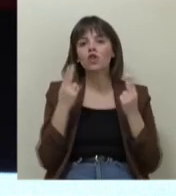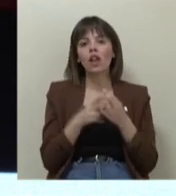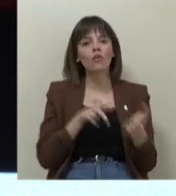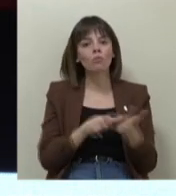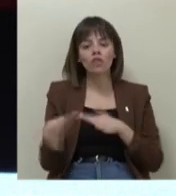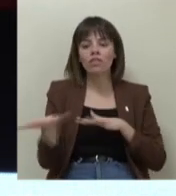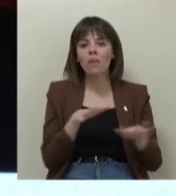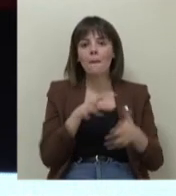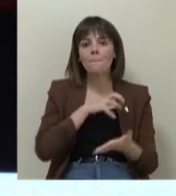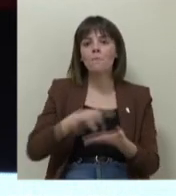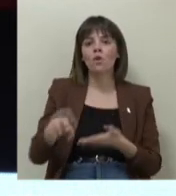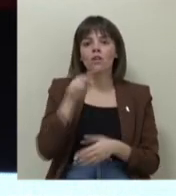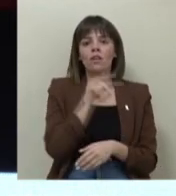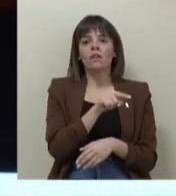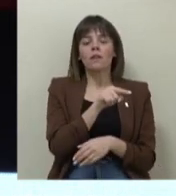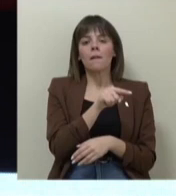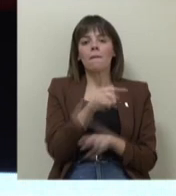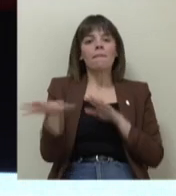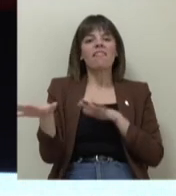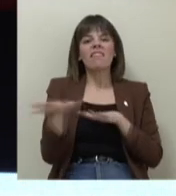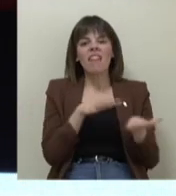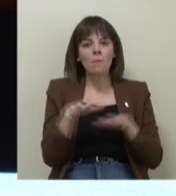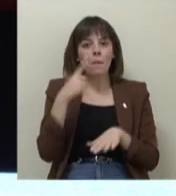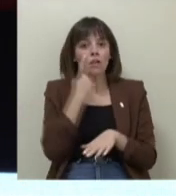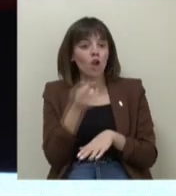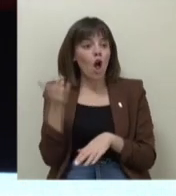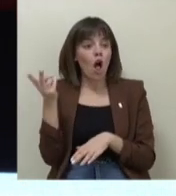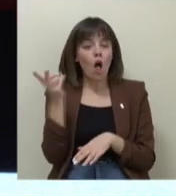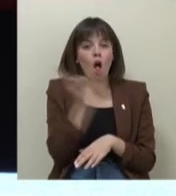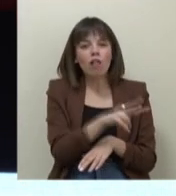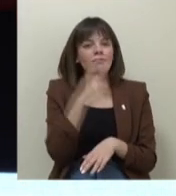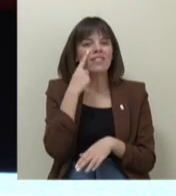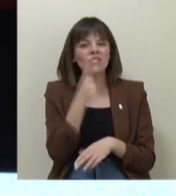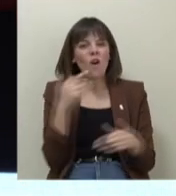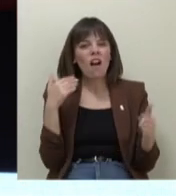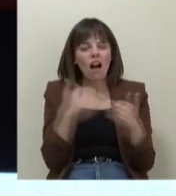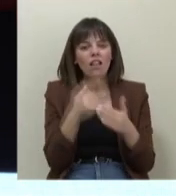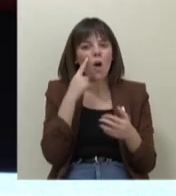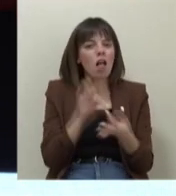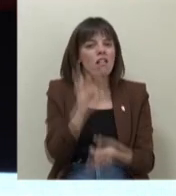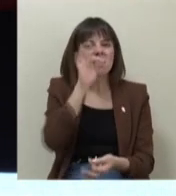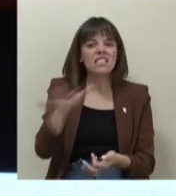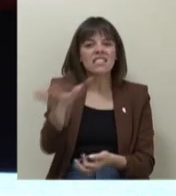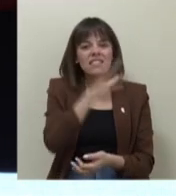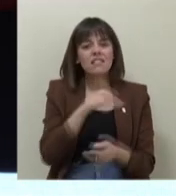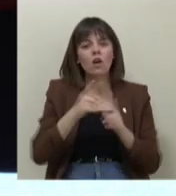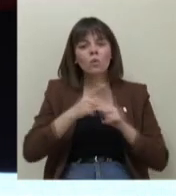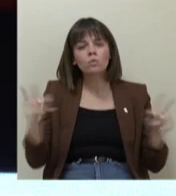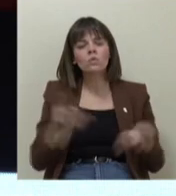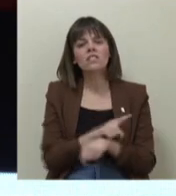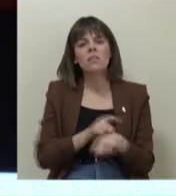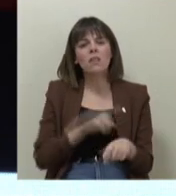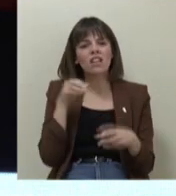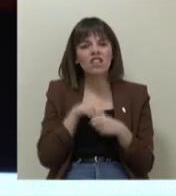bütün deprem bölgelerinde depremin vurup öldürdüğü kadar insan uzun